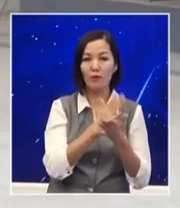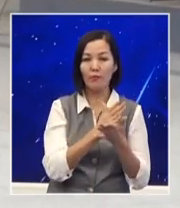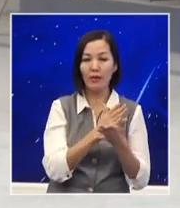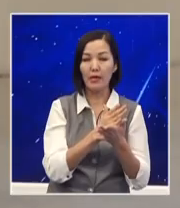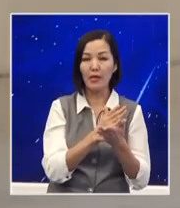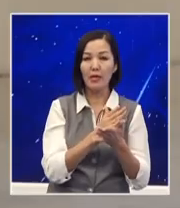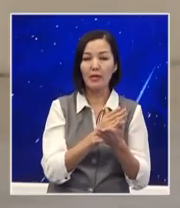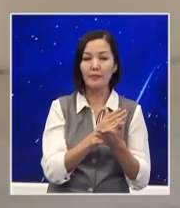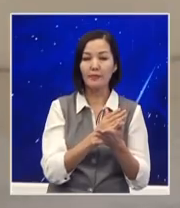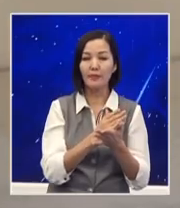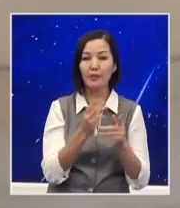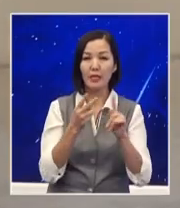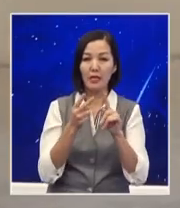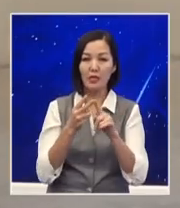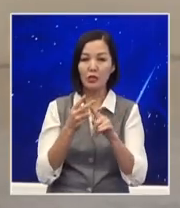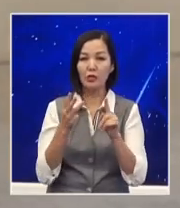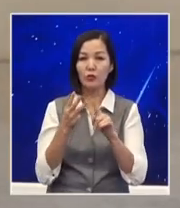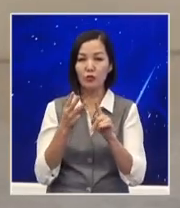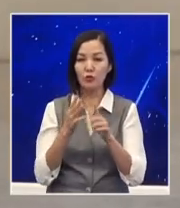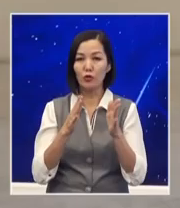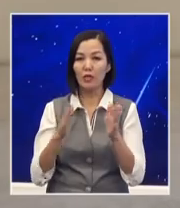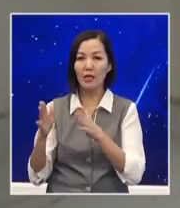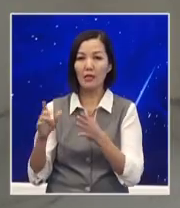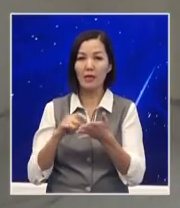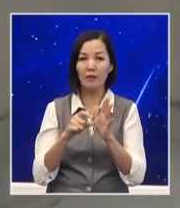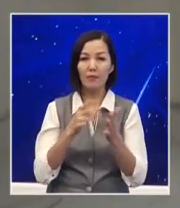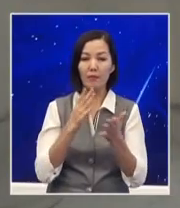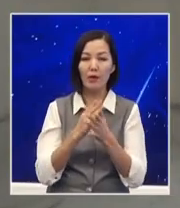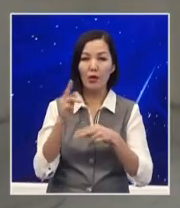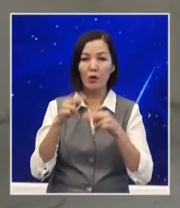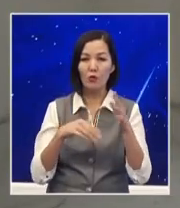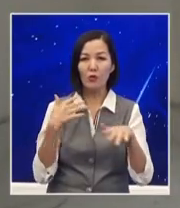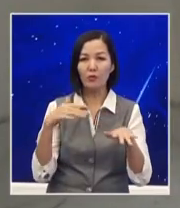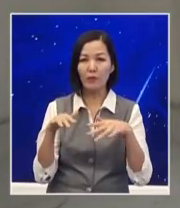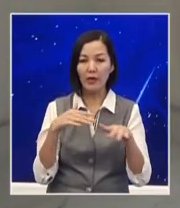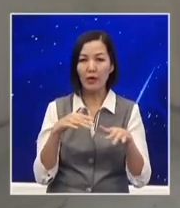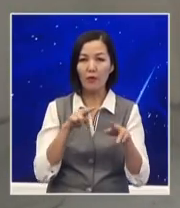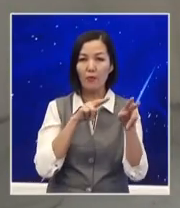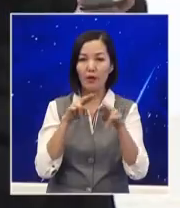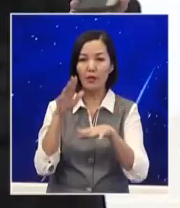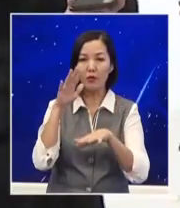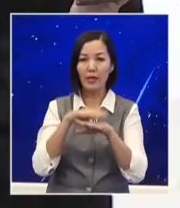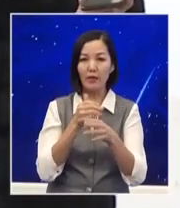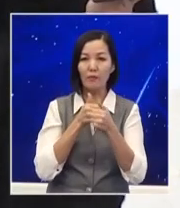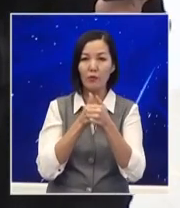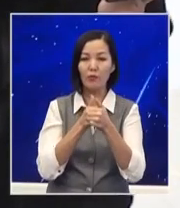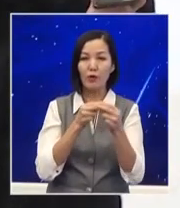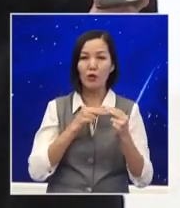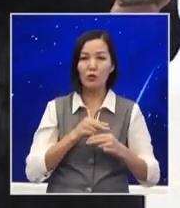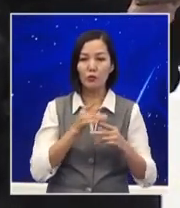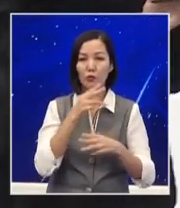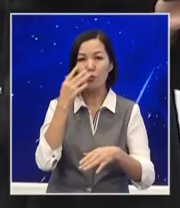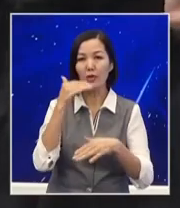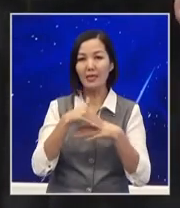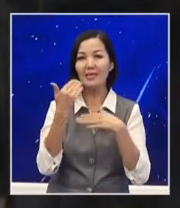лайықталған трибунасы бар. Екінші, үшінші залдары тағы бар. Дегенмен құрылыс баяусында. Бақылаған әкім орынбасары жұмыстың межелі